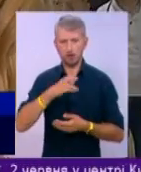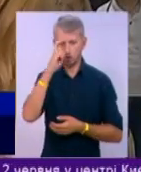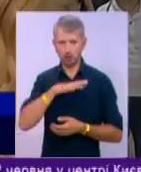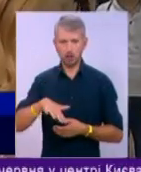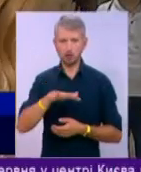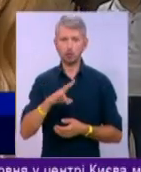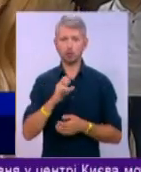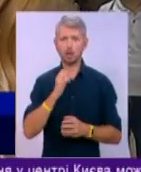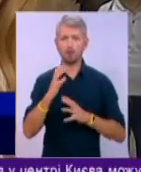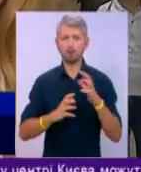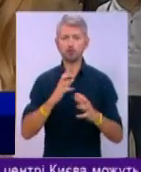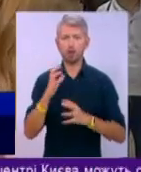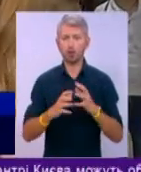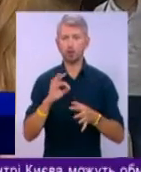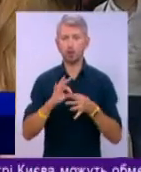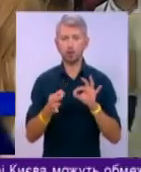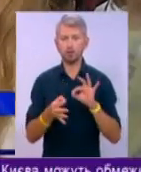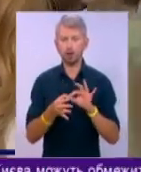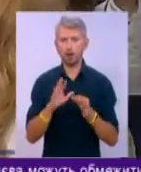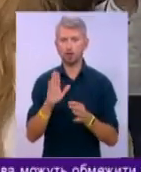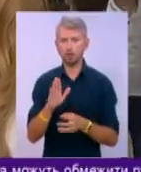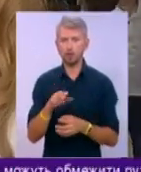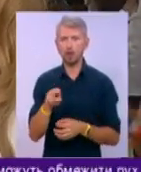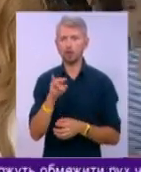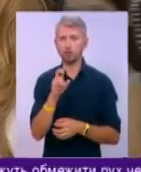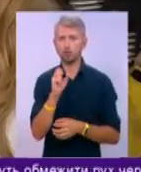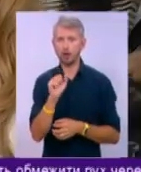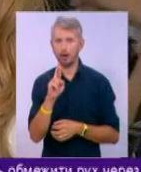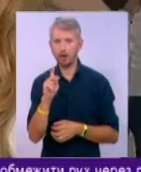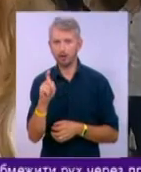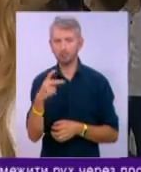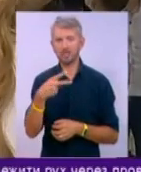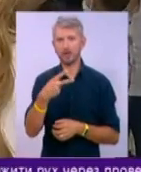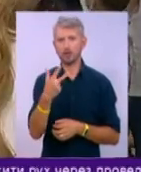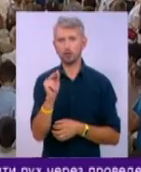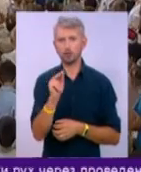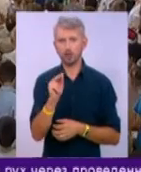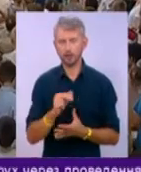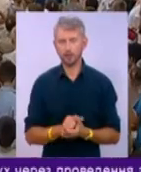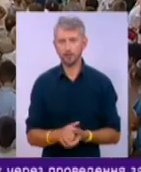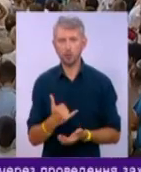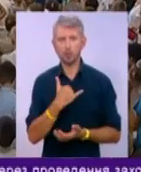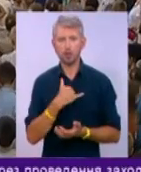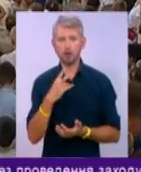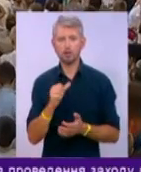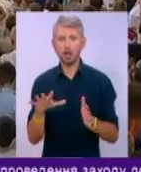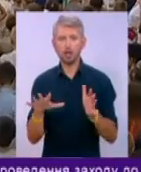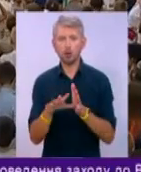на міжнародній олімпіаді в Дубаях 23 червня. У нас на